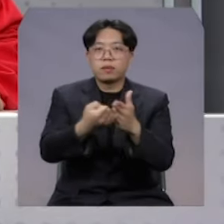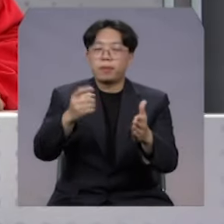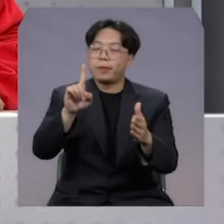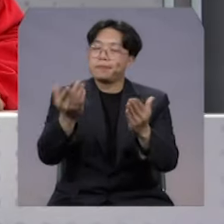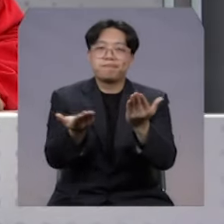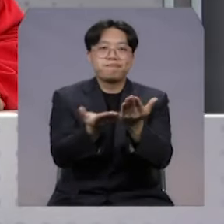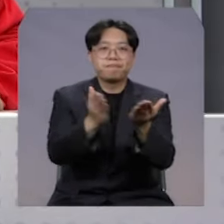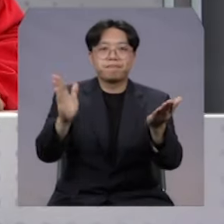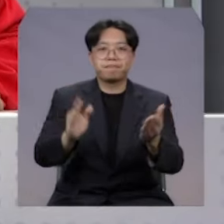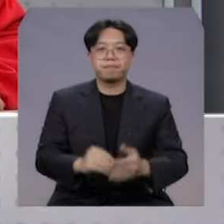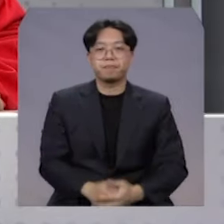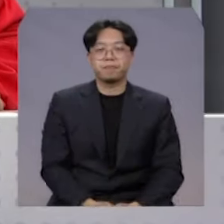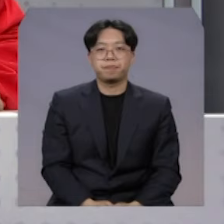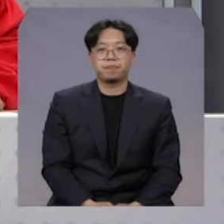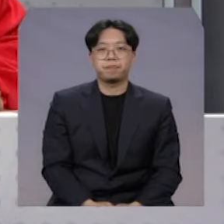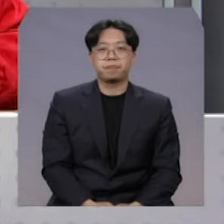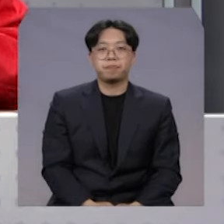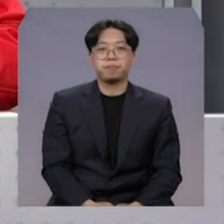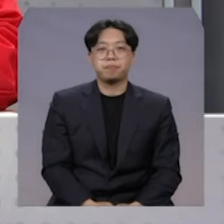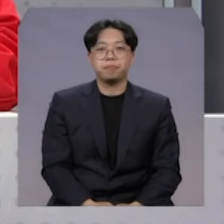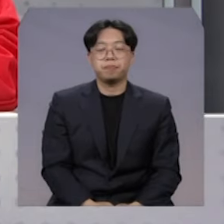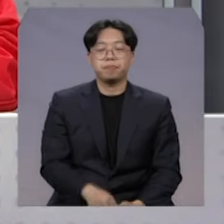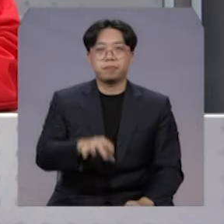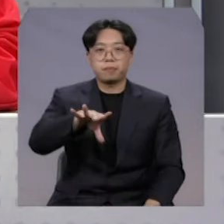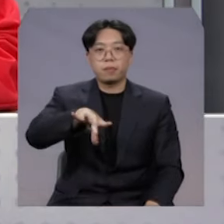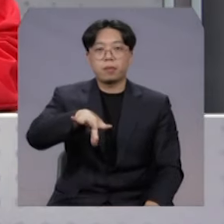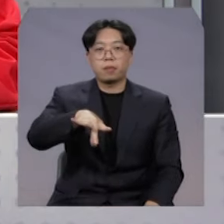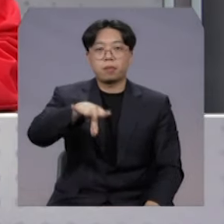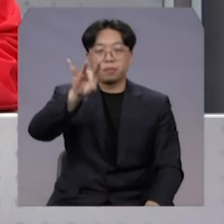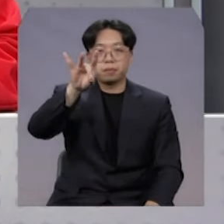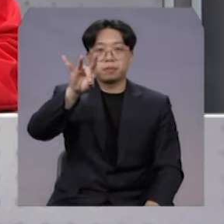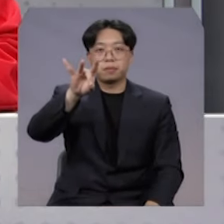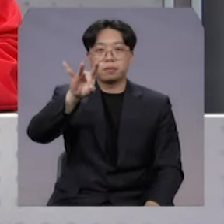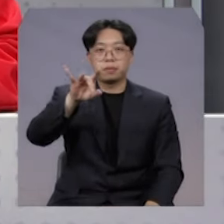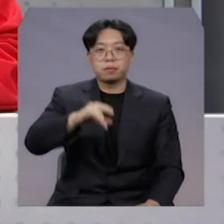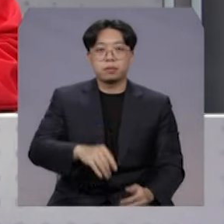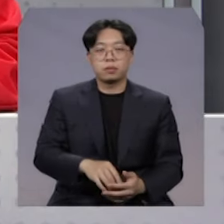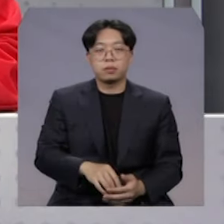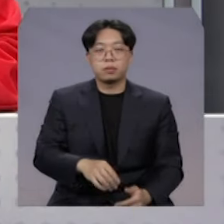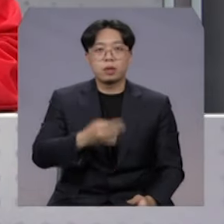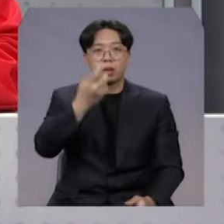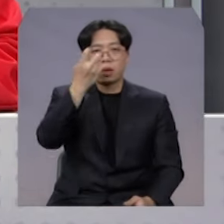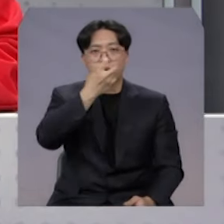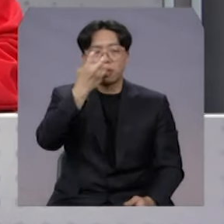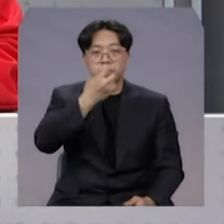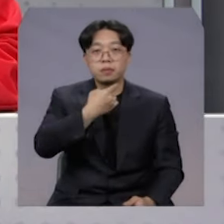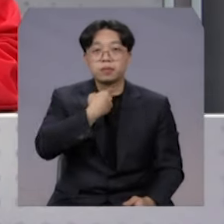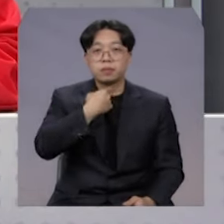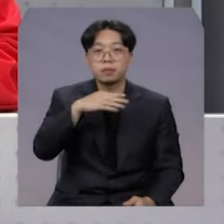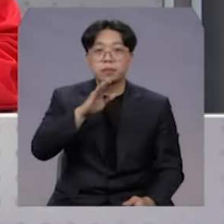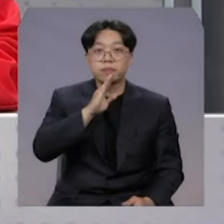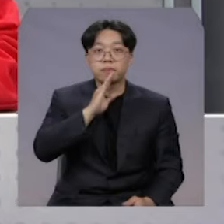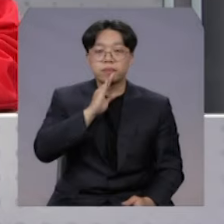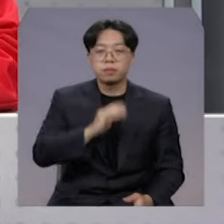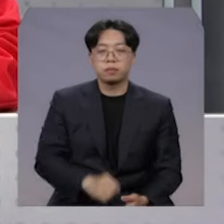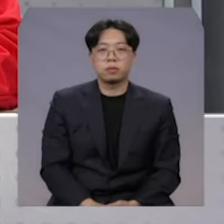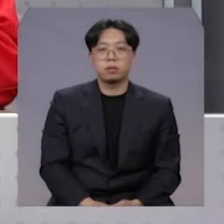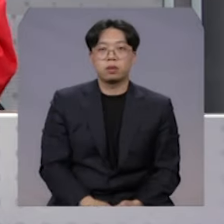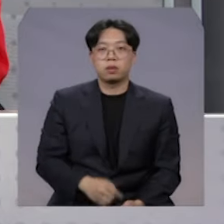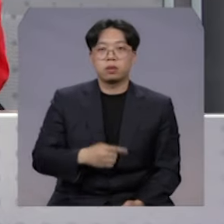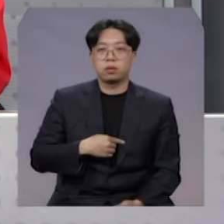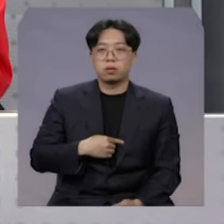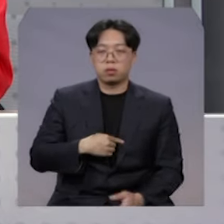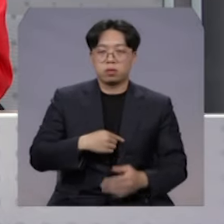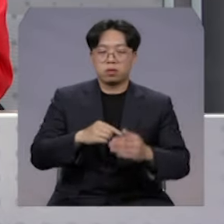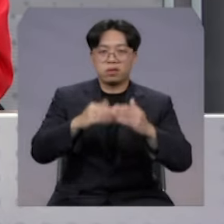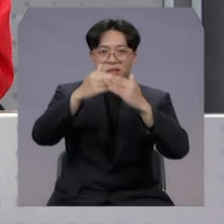그런 뭐 일이라고 처음에, 생각을 하고요. 네, 처음에 그렇게, 우리 후보님께서 네. 잘 파악하지 않다고 얘기했습니다. 네, 저는 정확한 사실관계는 모릅니다.